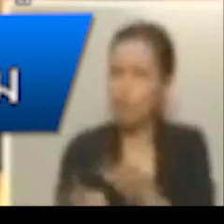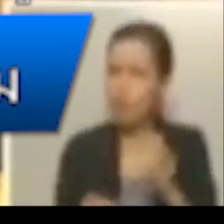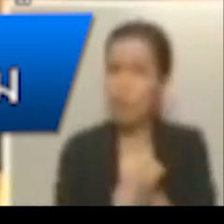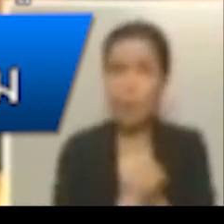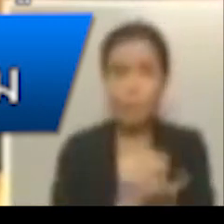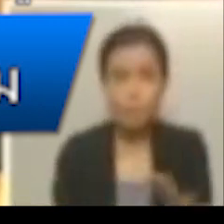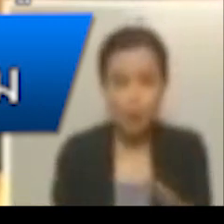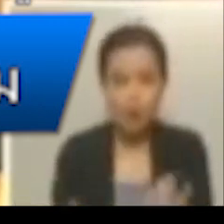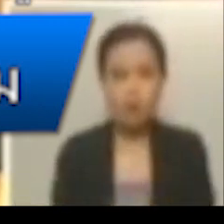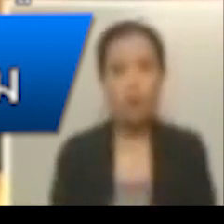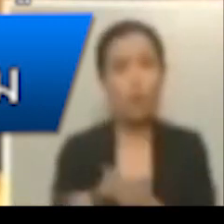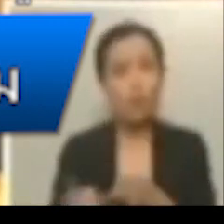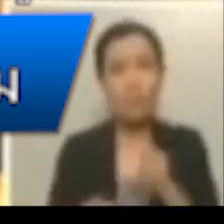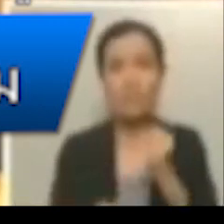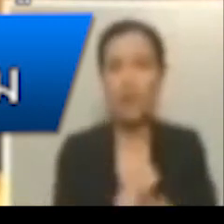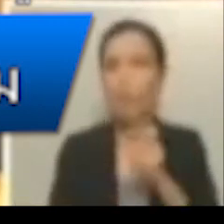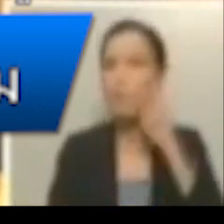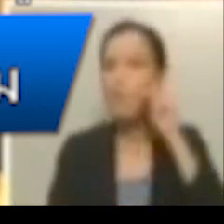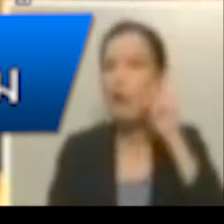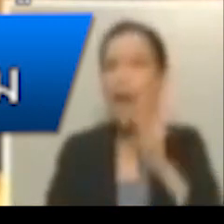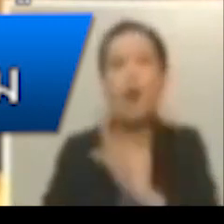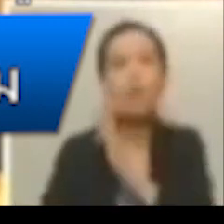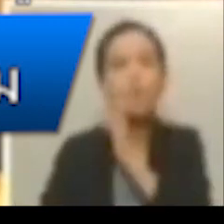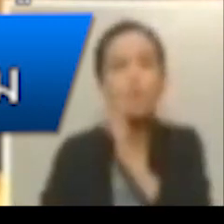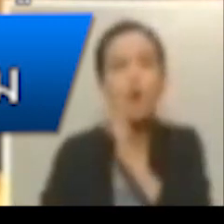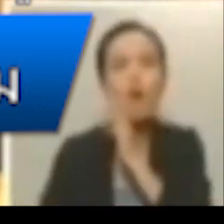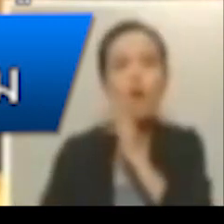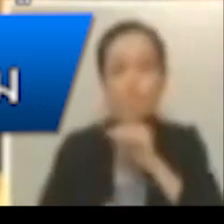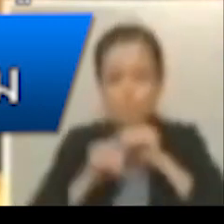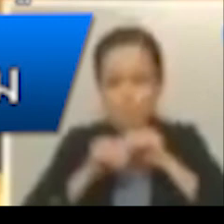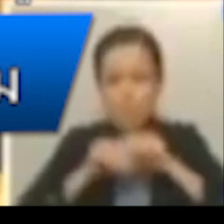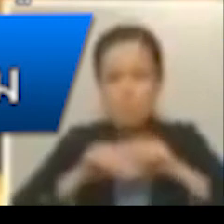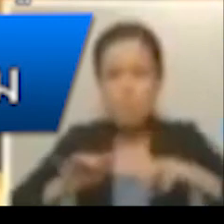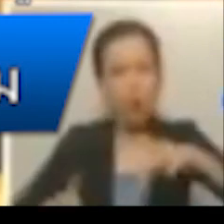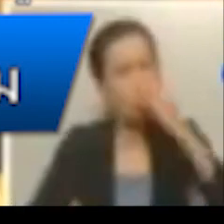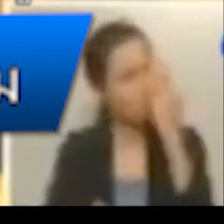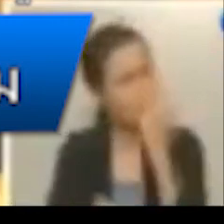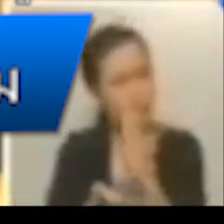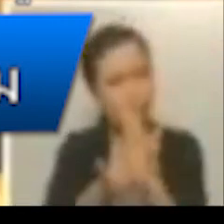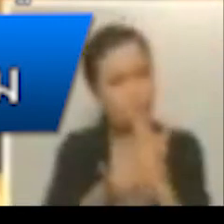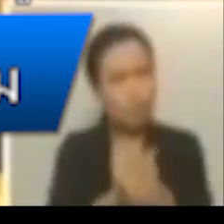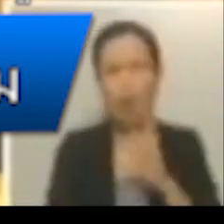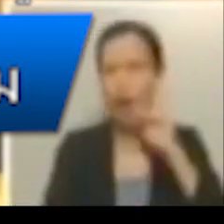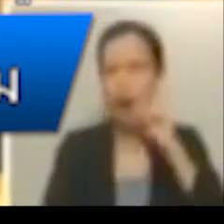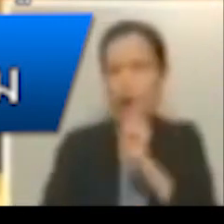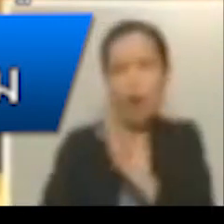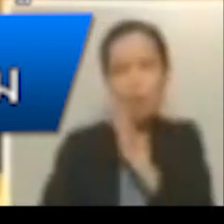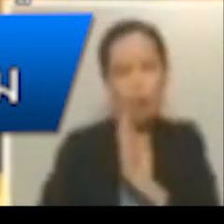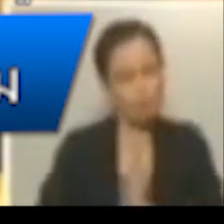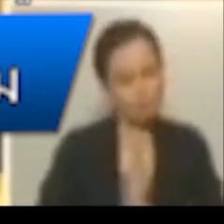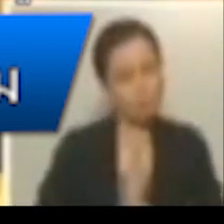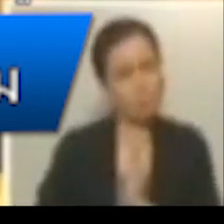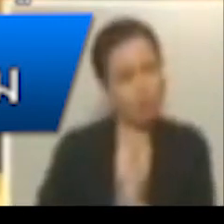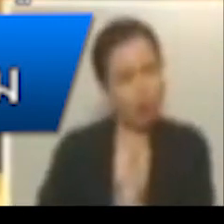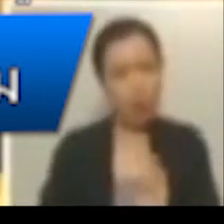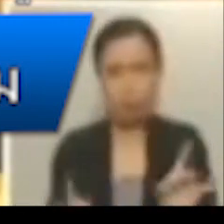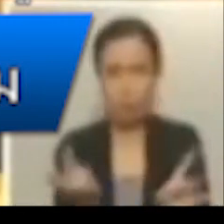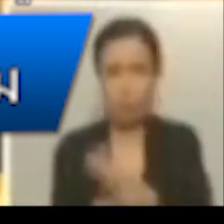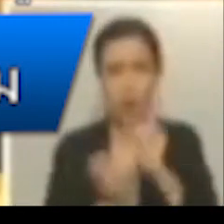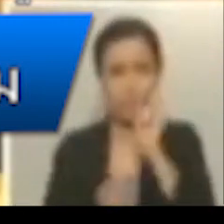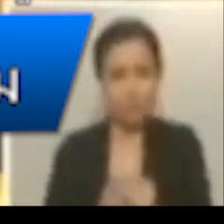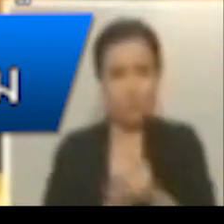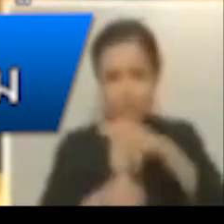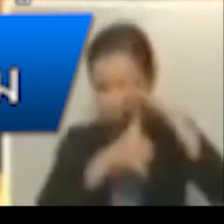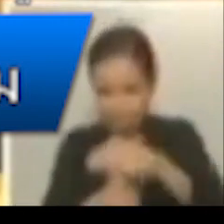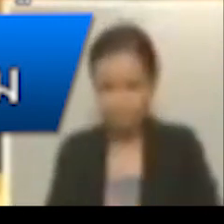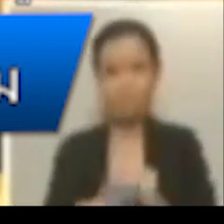ำเนินงานปราบปรามเฟกนิวส์ยุติการระบาดของเฟกนิวส์เป็นการดำเนินงานที่เป็นกลางและมีประสิทธิภาพจริงไม่ละเมิดสิ